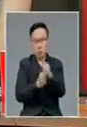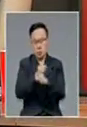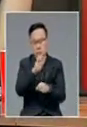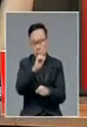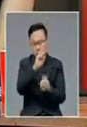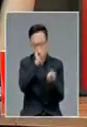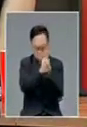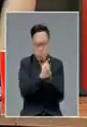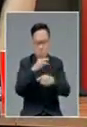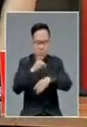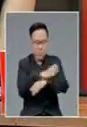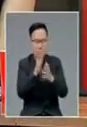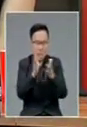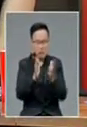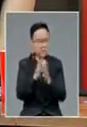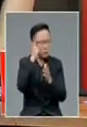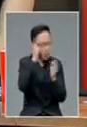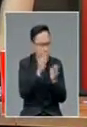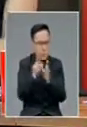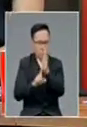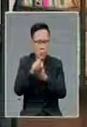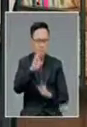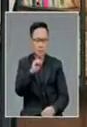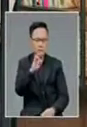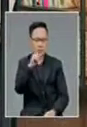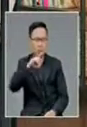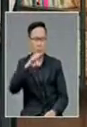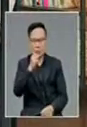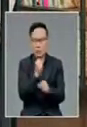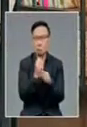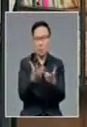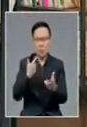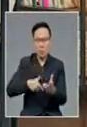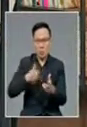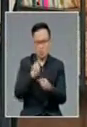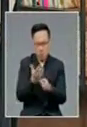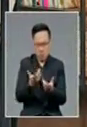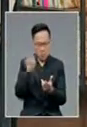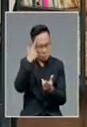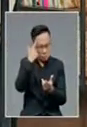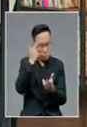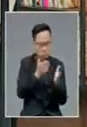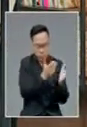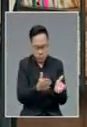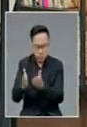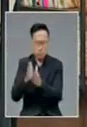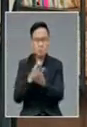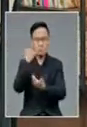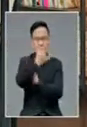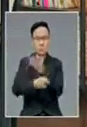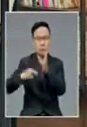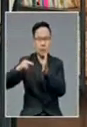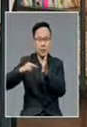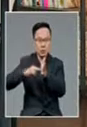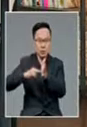ให้ได้ภายใต้47องศาเซลเซียสนะครับ มาดูกันต่อที่สถานการณ์ในซีเรียกันบ้างนะคะกลุ่มสิทธิมนุษยชนออกมาเปิดเผย